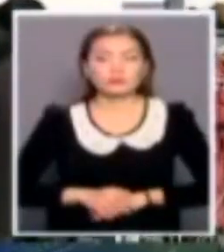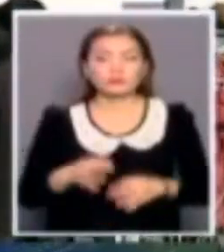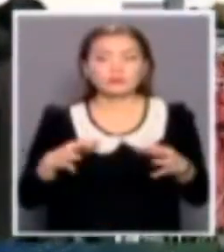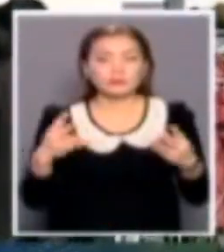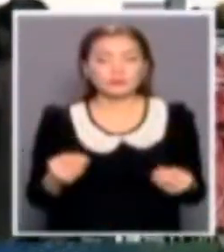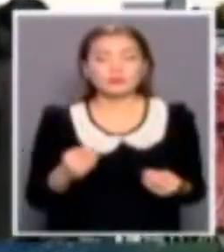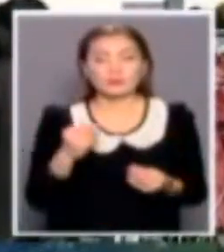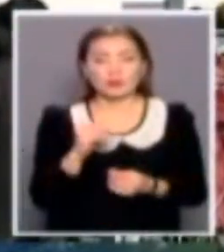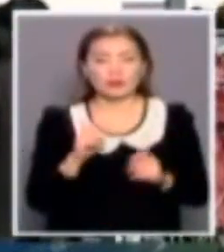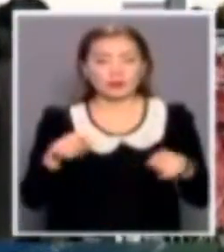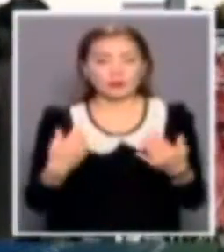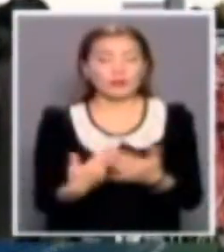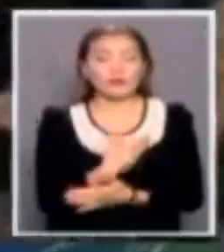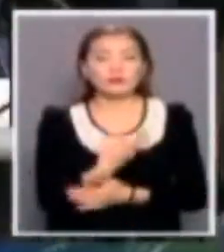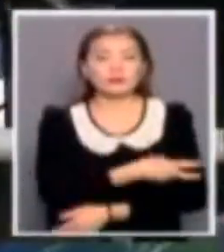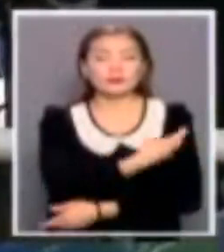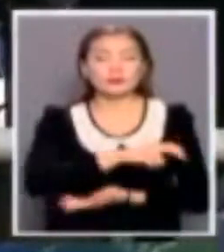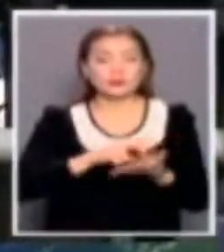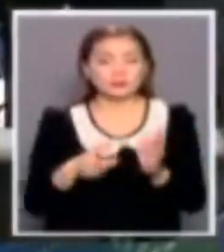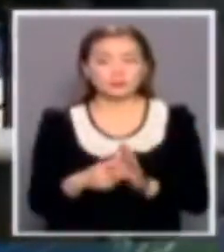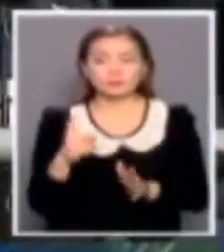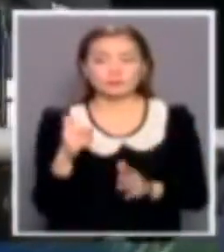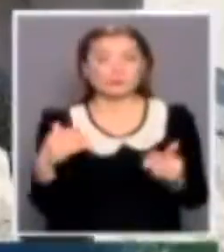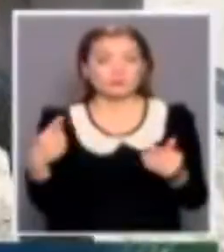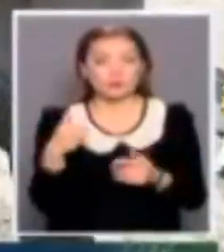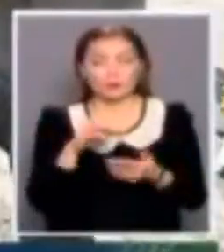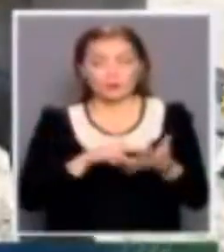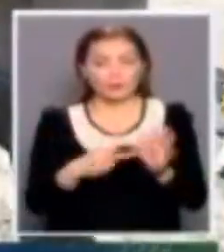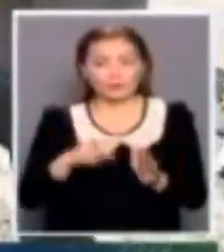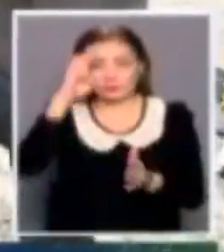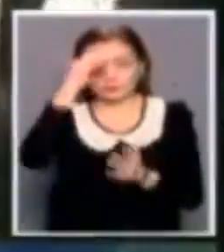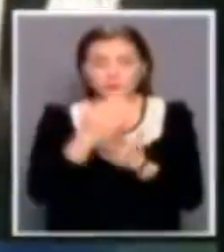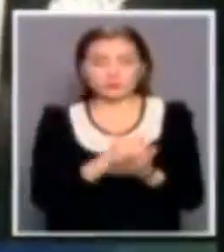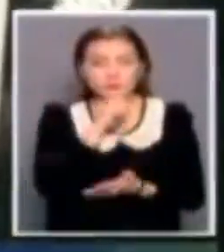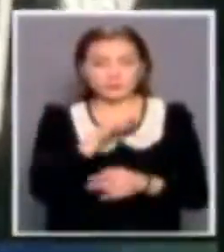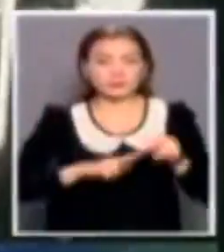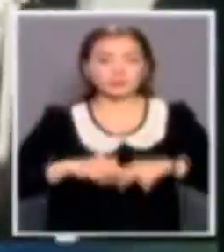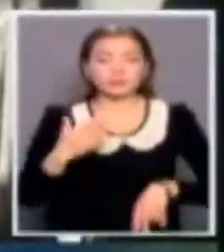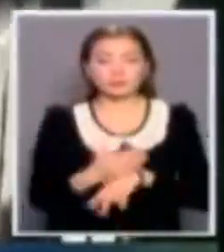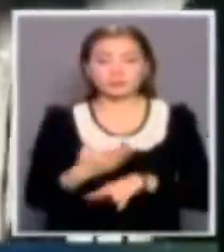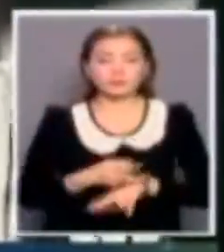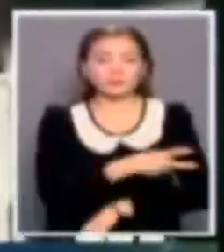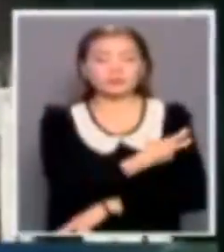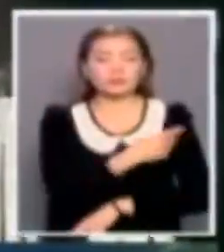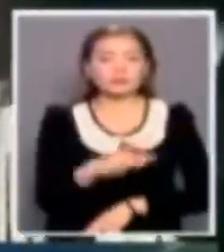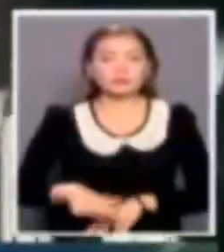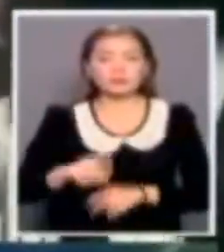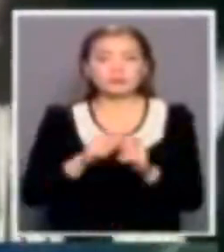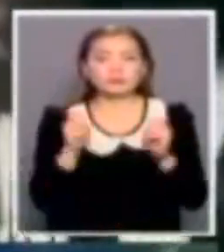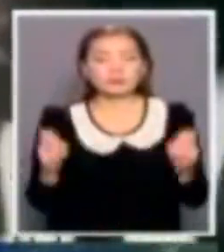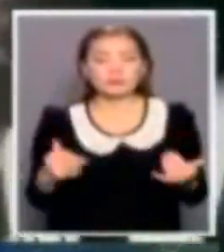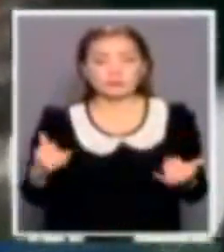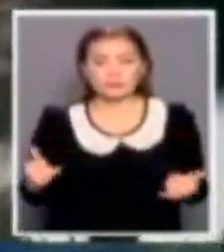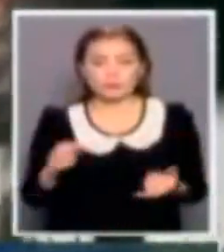Тәуелсіздік күні қарсаңында берілген жаңа дәрігерлік амбулатория 100 нақты қадам мемлекеттік бағдарламасы аясында салынған. Медициналық мекеменің ашылу